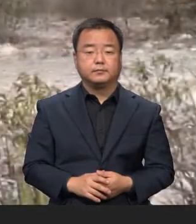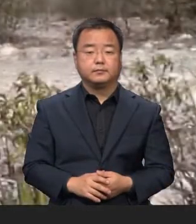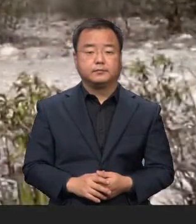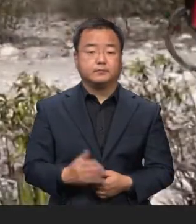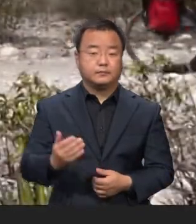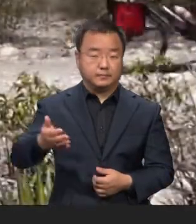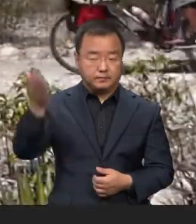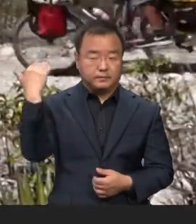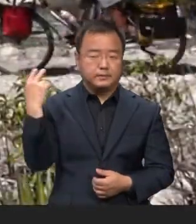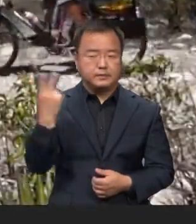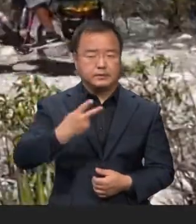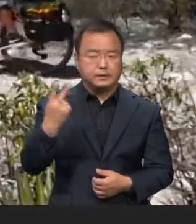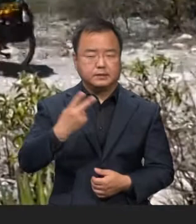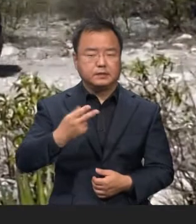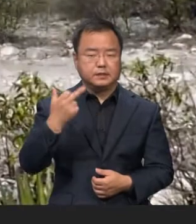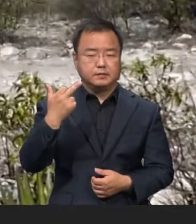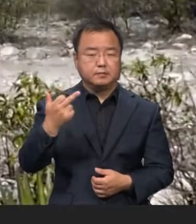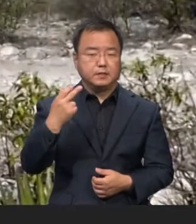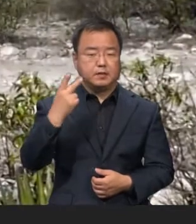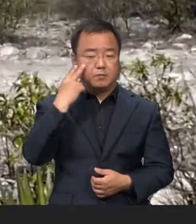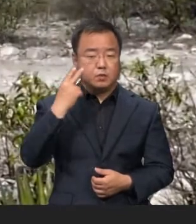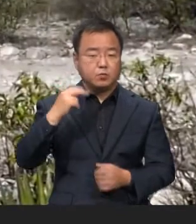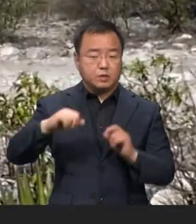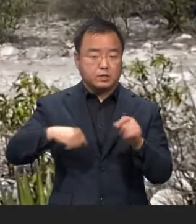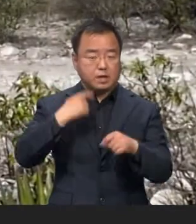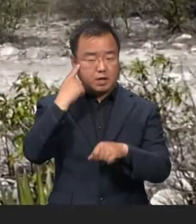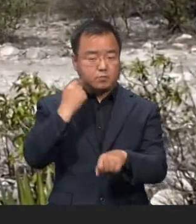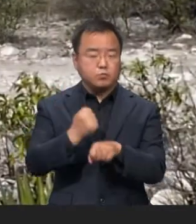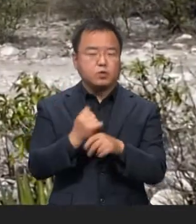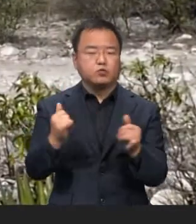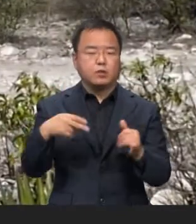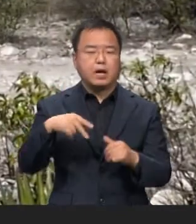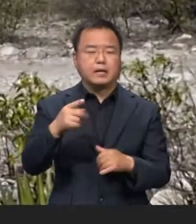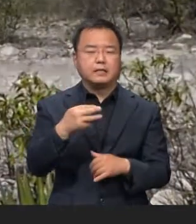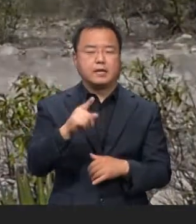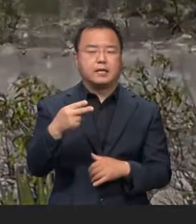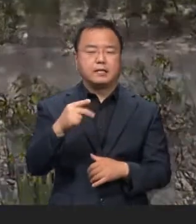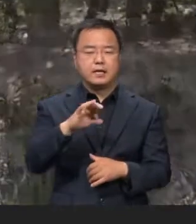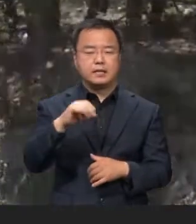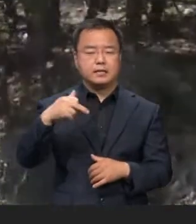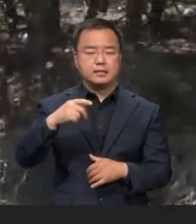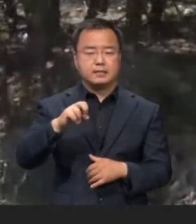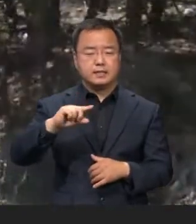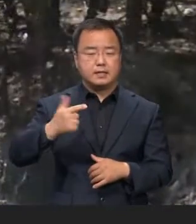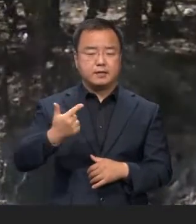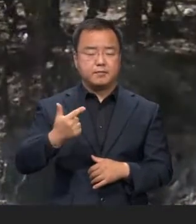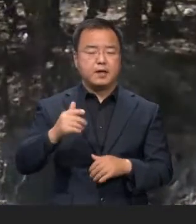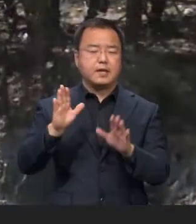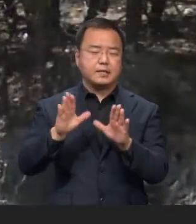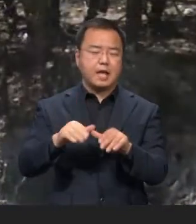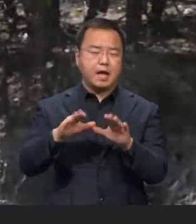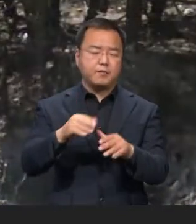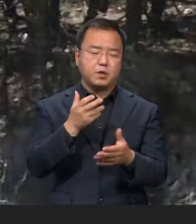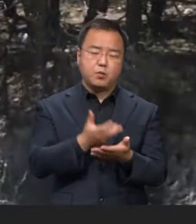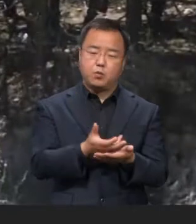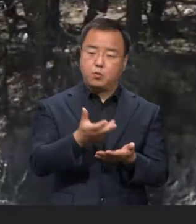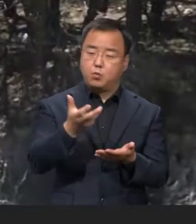지난 2017년, 미국의 생물학자 사라 다이크만은 모나크 나비의 이주를 따라가 보기로